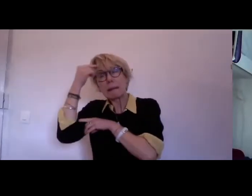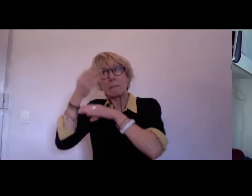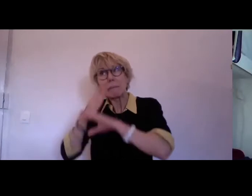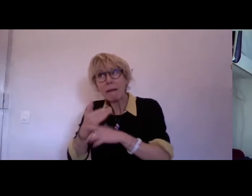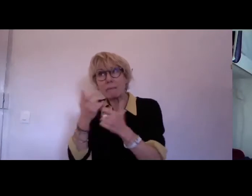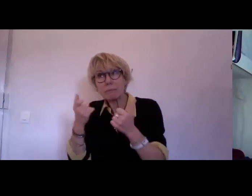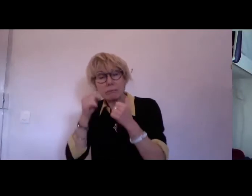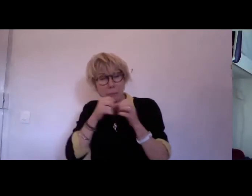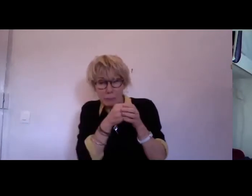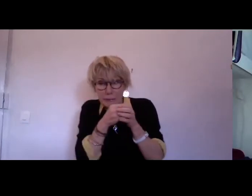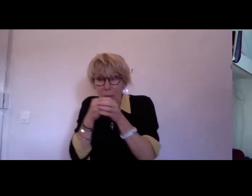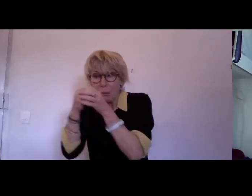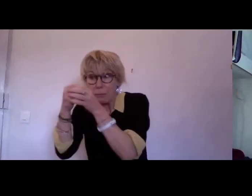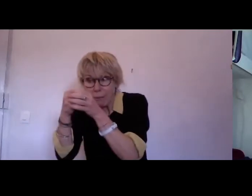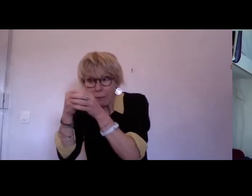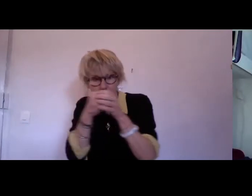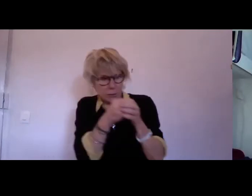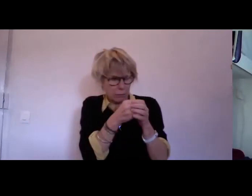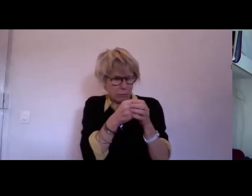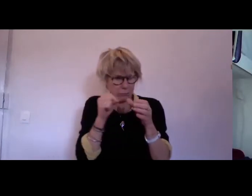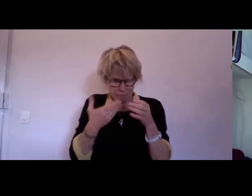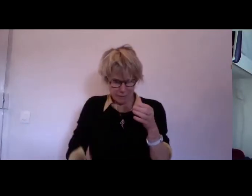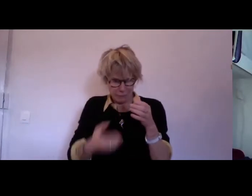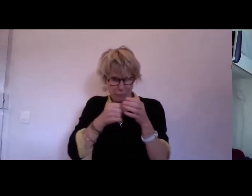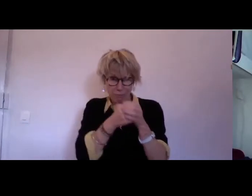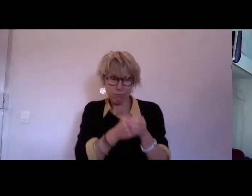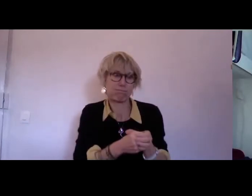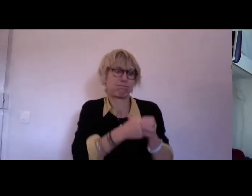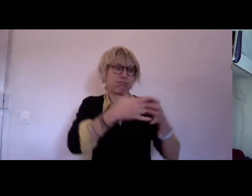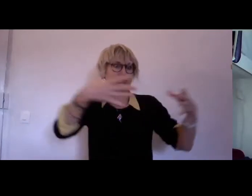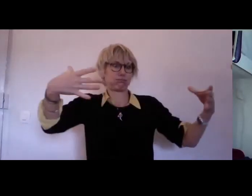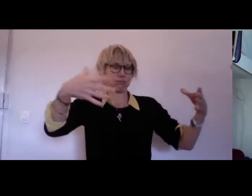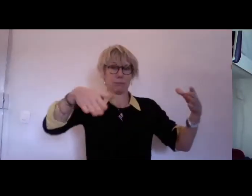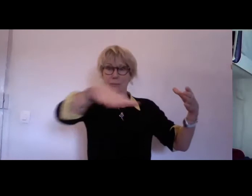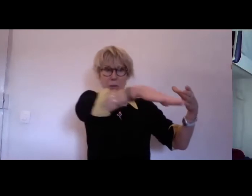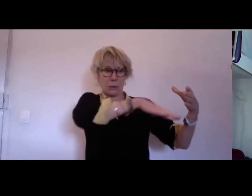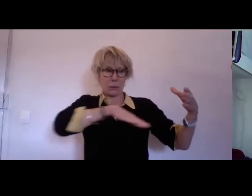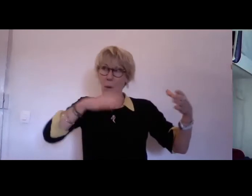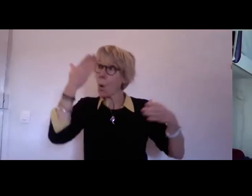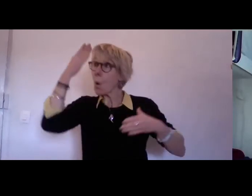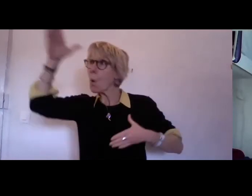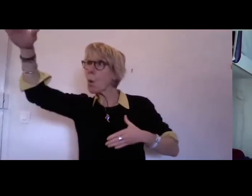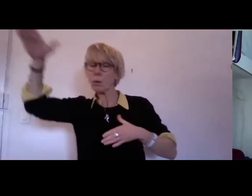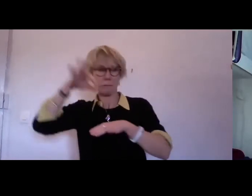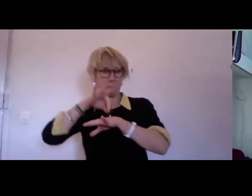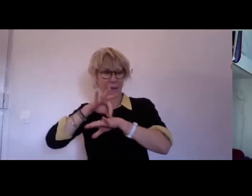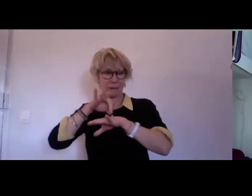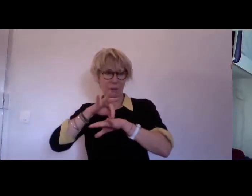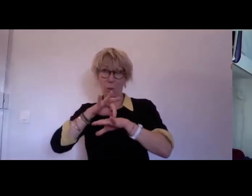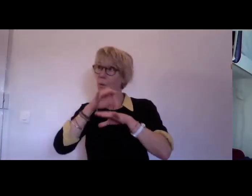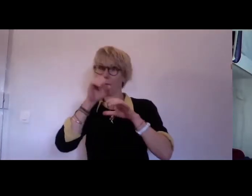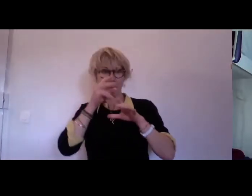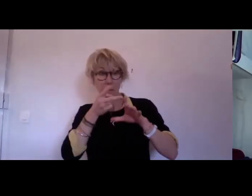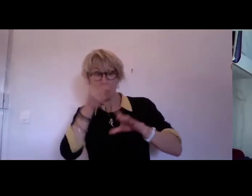quand même beaucoup de limites. Et là, je me dis qu'on va pouvoir le proposer à d'autres patients qui sont plus en difficulté et